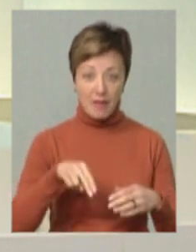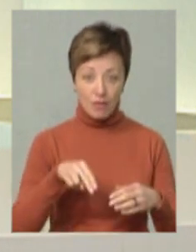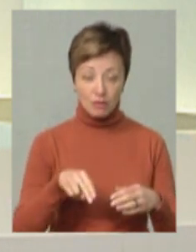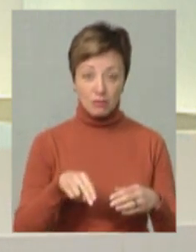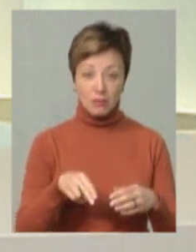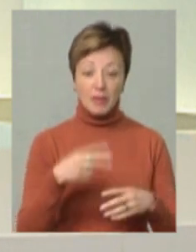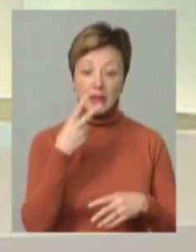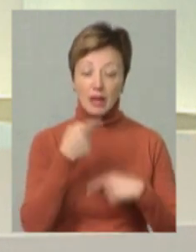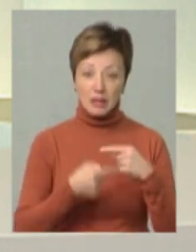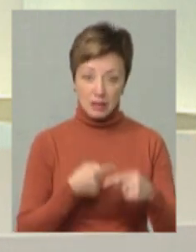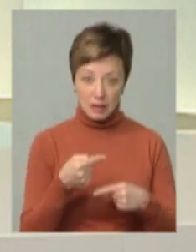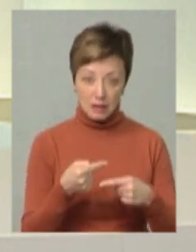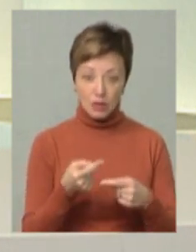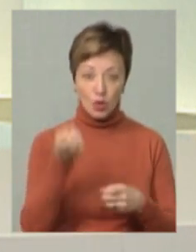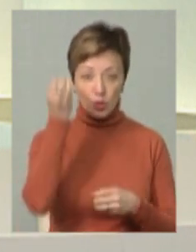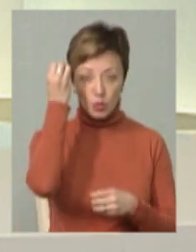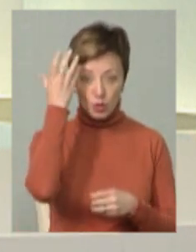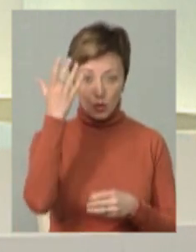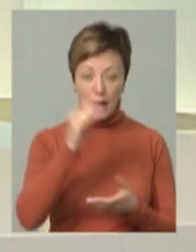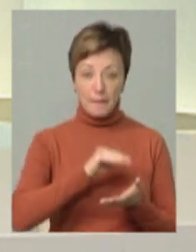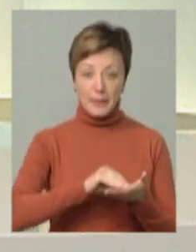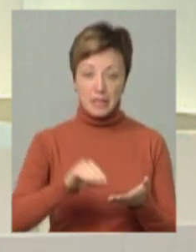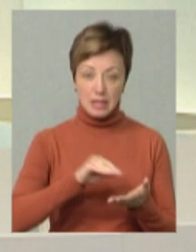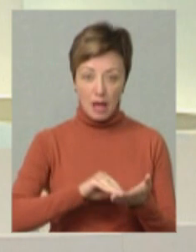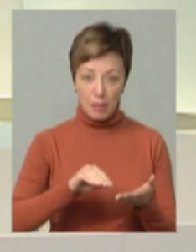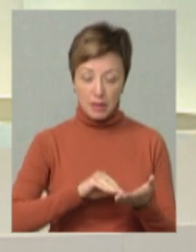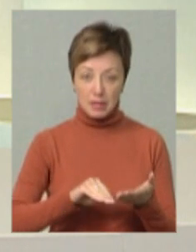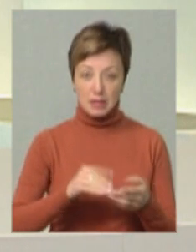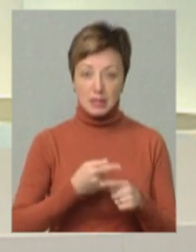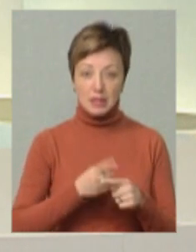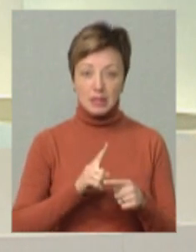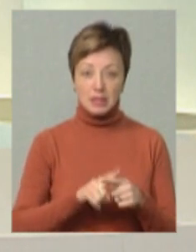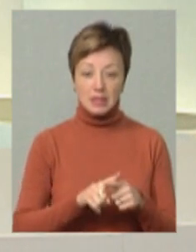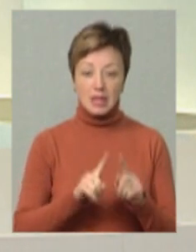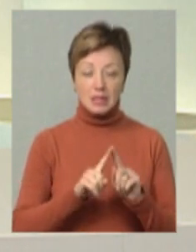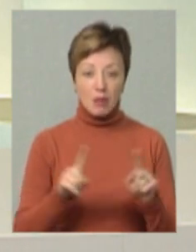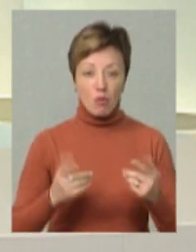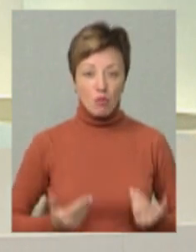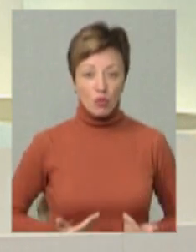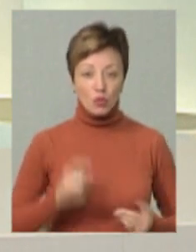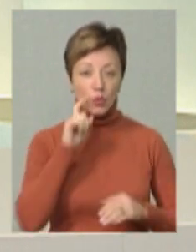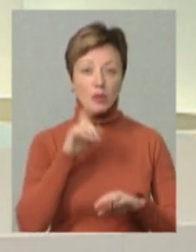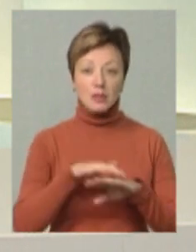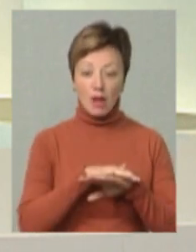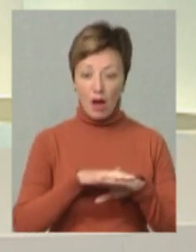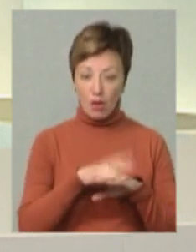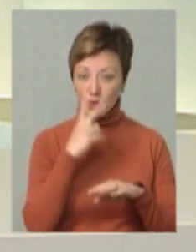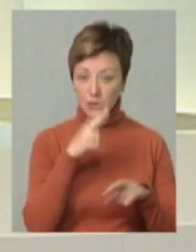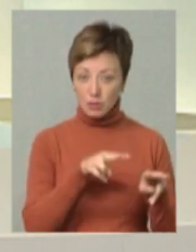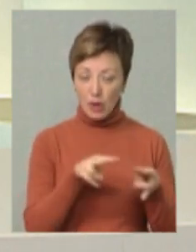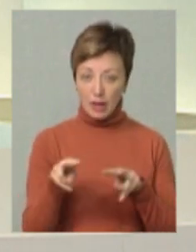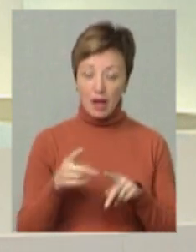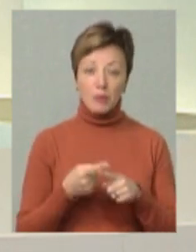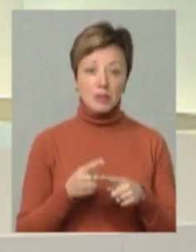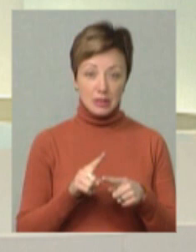ним прийшли традиції, культура, писемність, ця самобутність українського народу, яку ми зараз споглядаємо. І